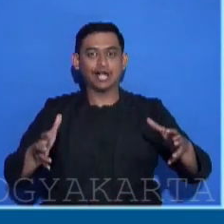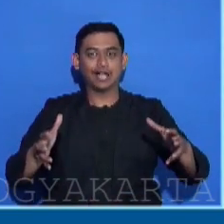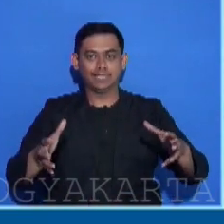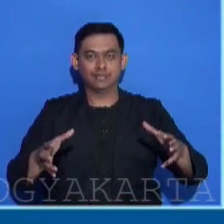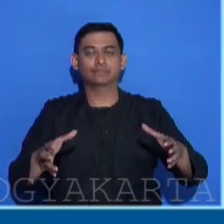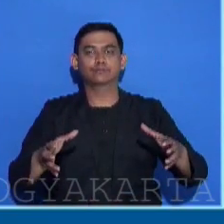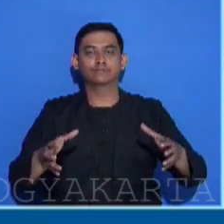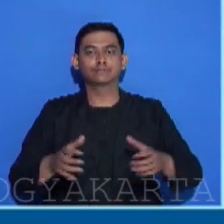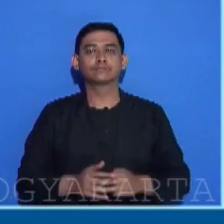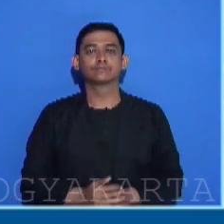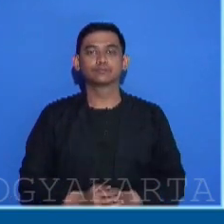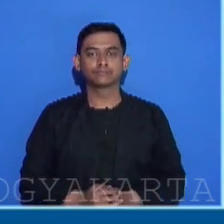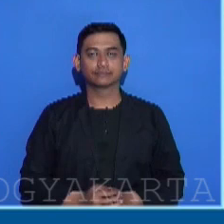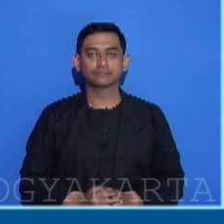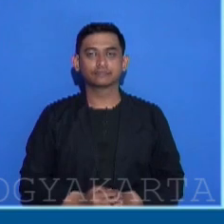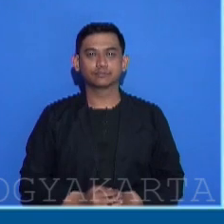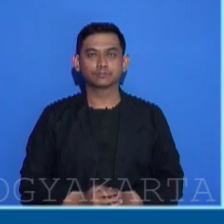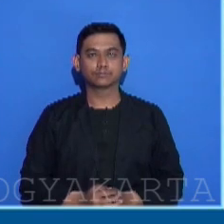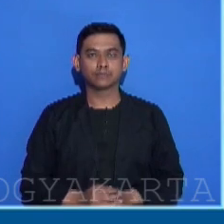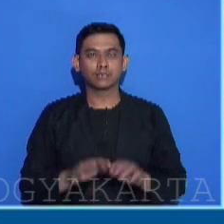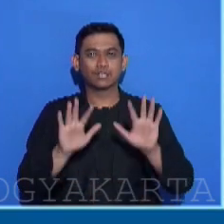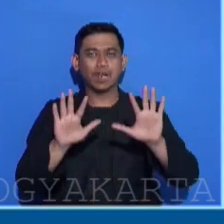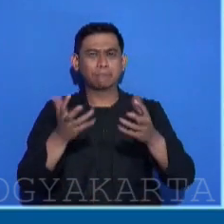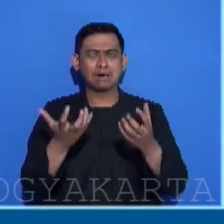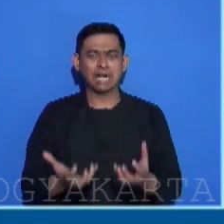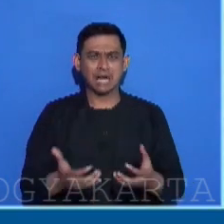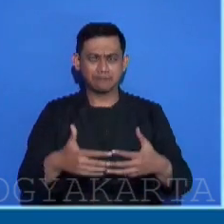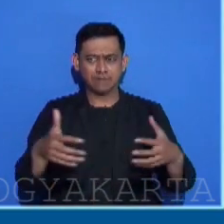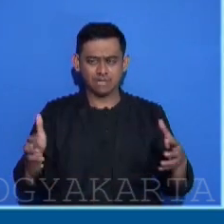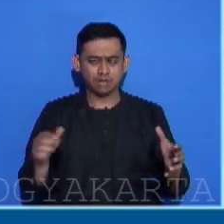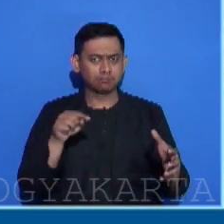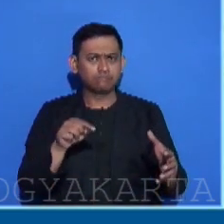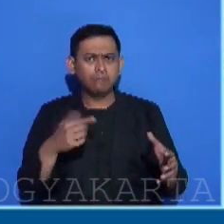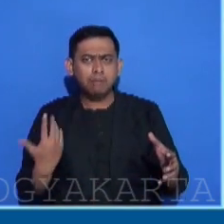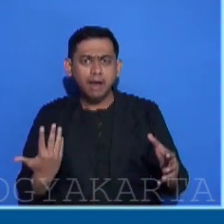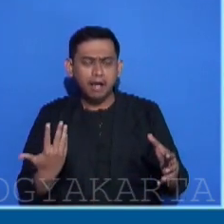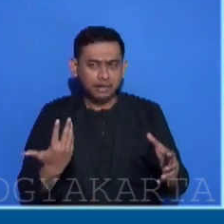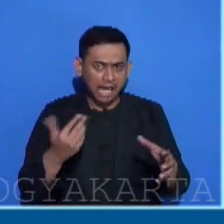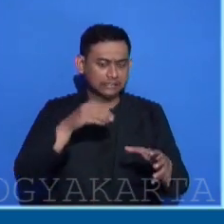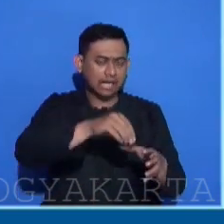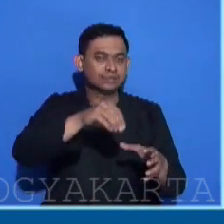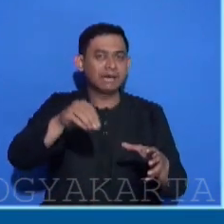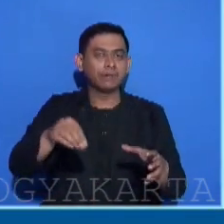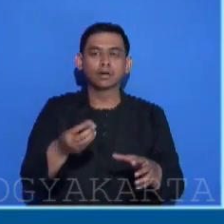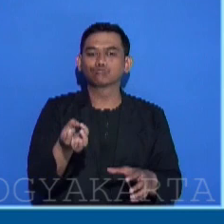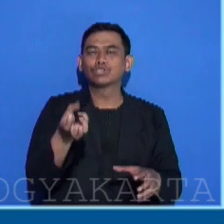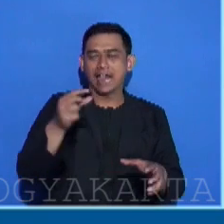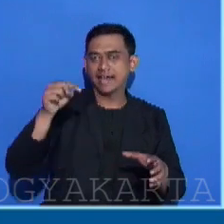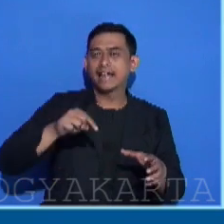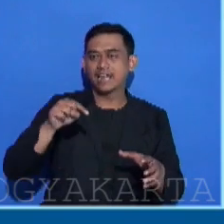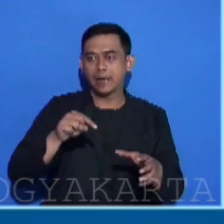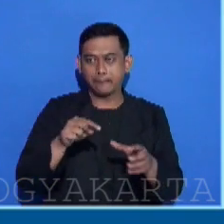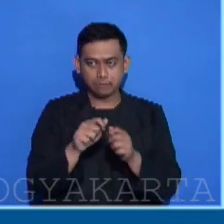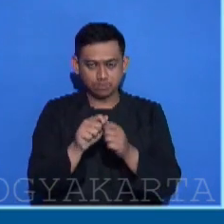gendantenuh can k Kani cakrik bund caranipun Bu waluh men gampil sanget sagipun tanem lumantar wijinipun ingkang